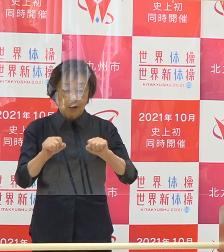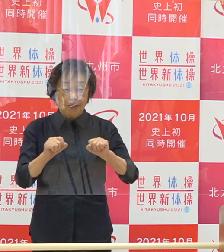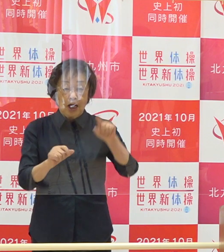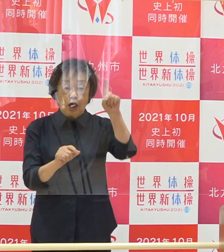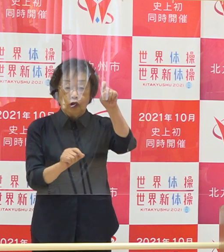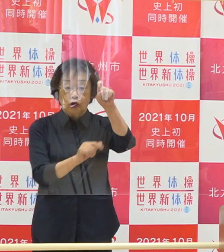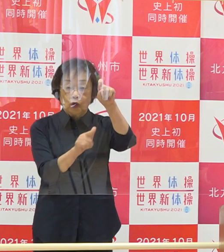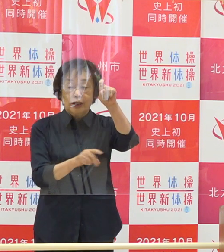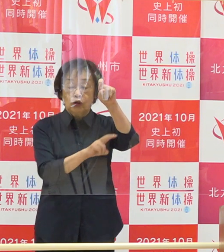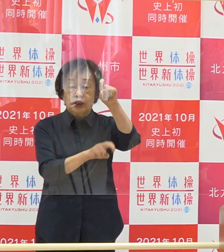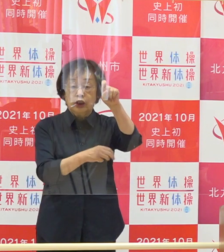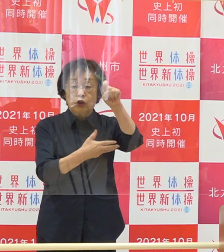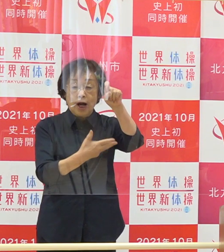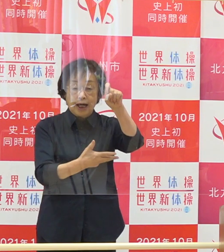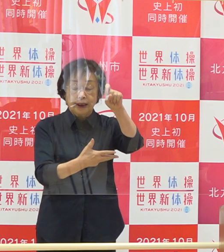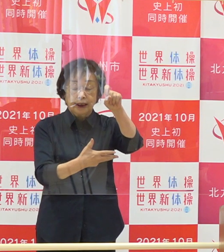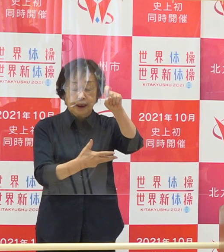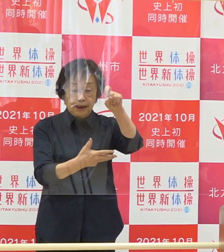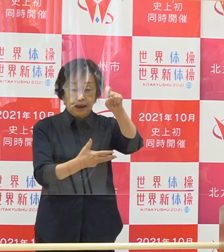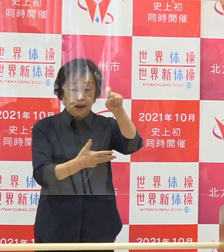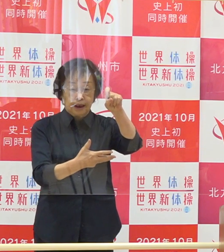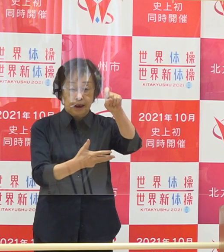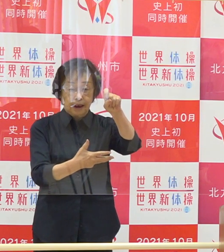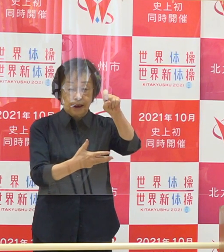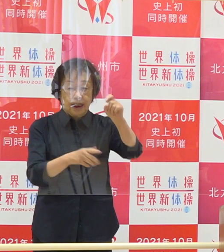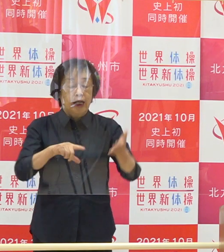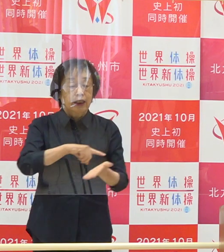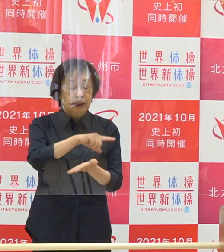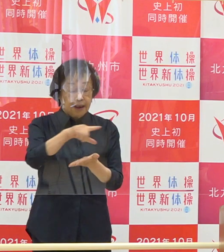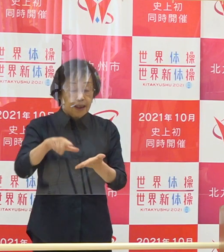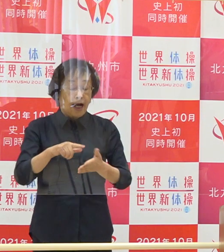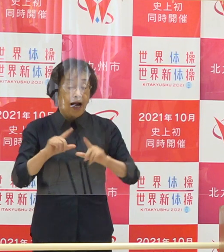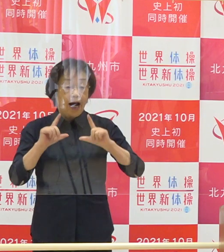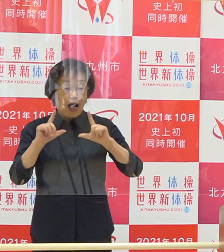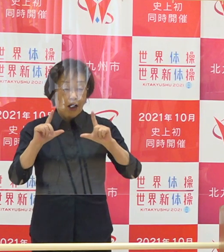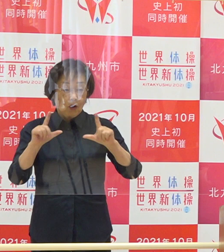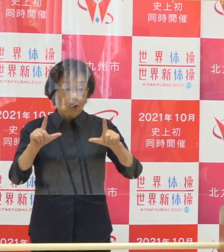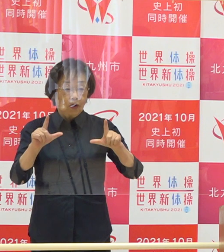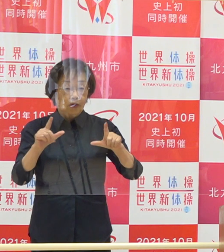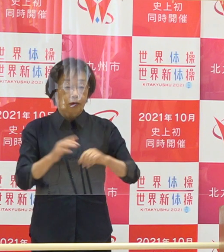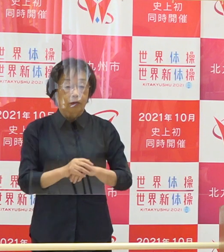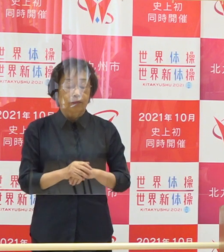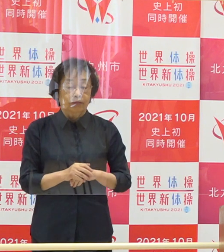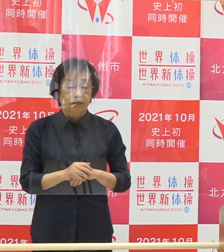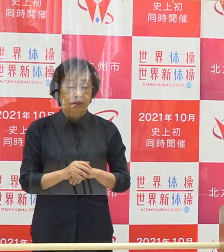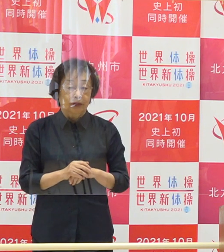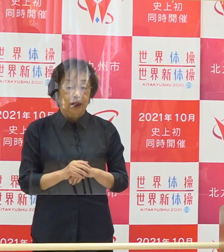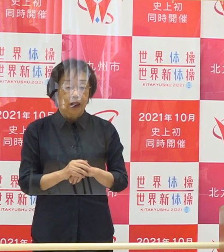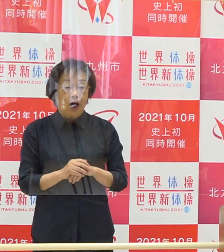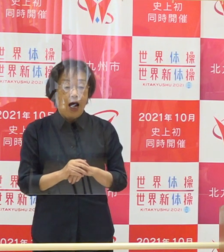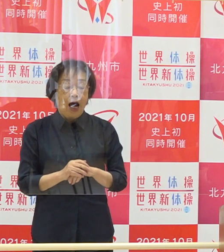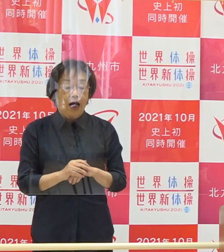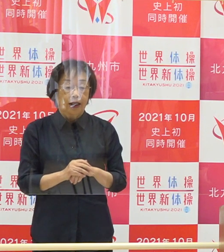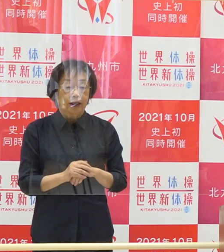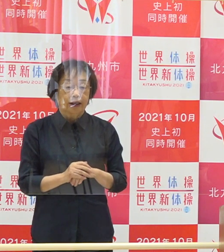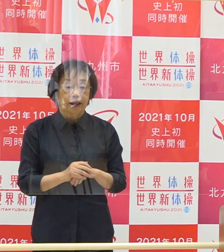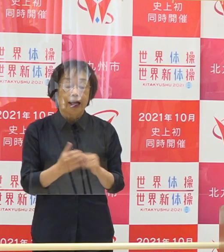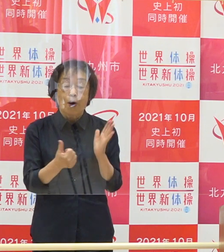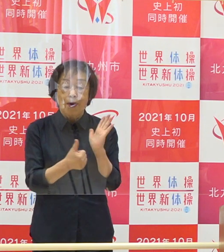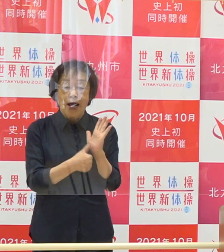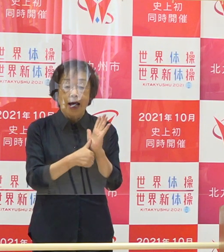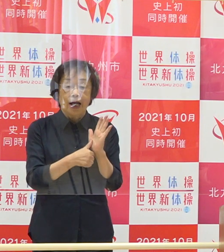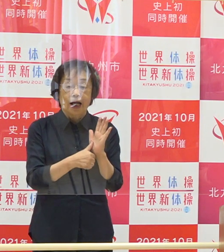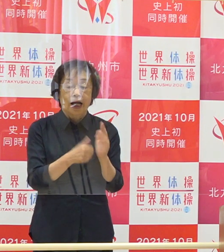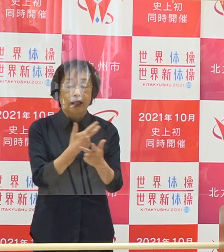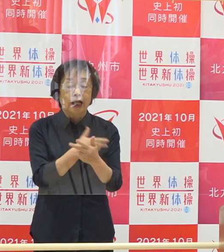10月28日に発行予定の自治体初となるサステイナビリティボンド、愛称は北九州